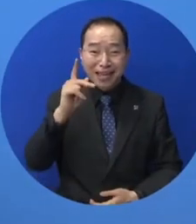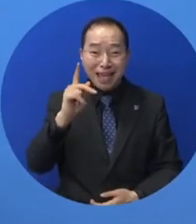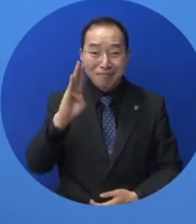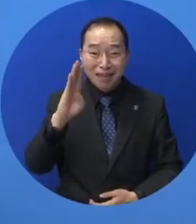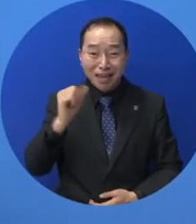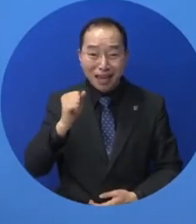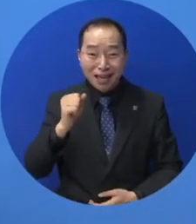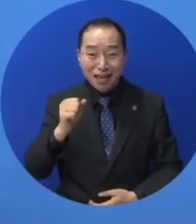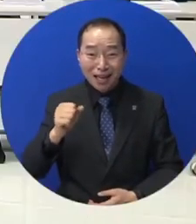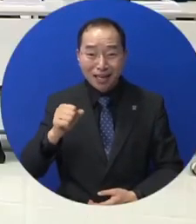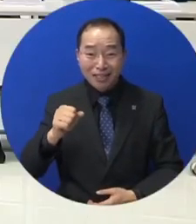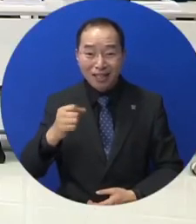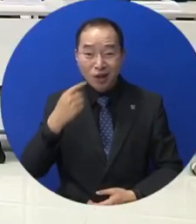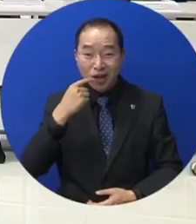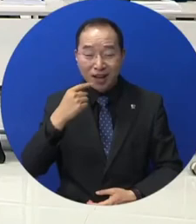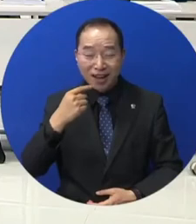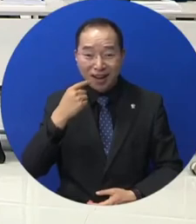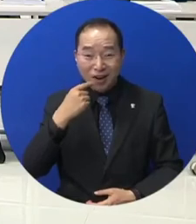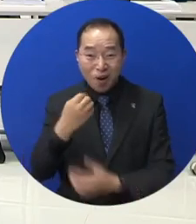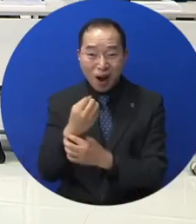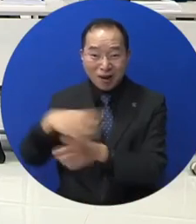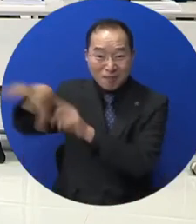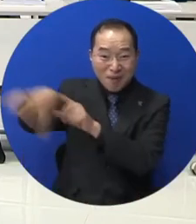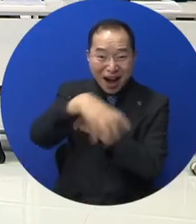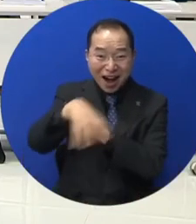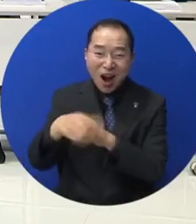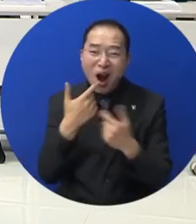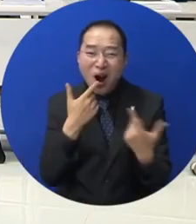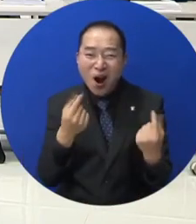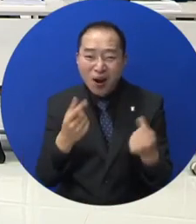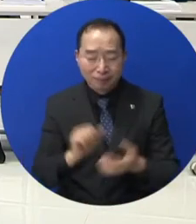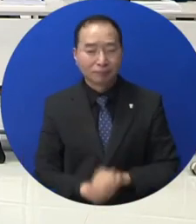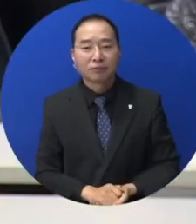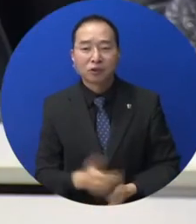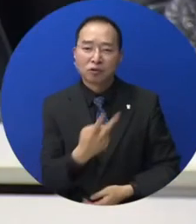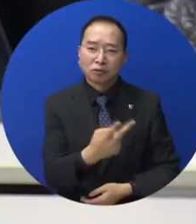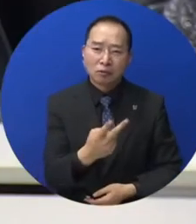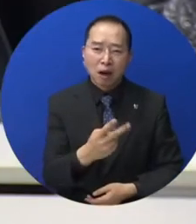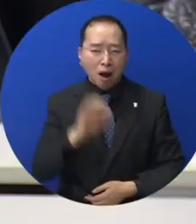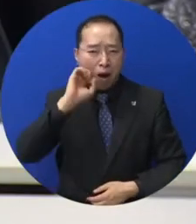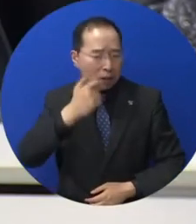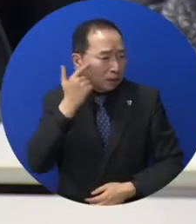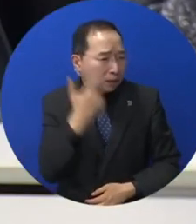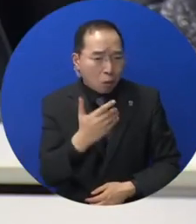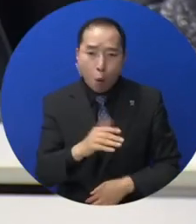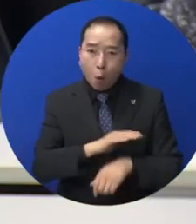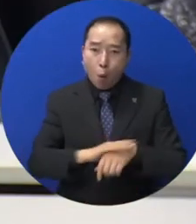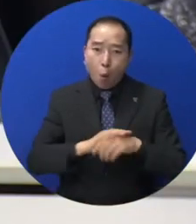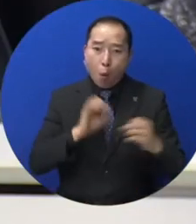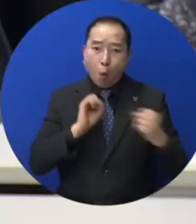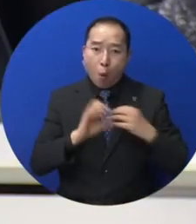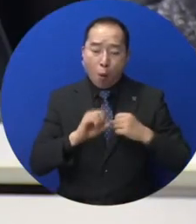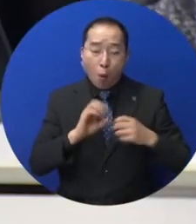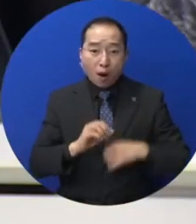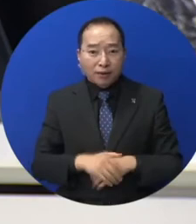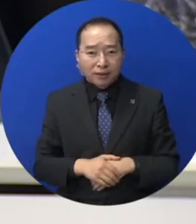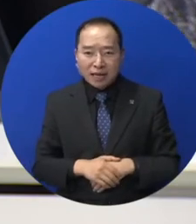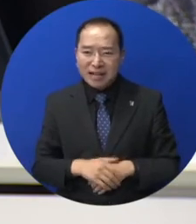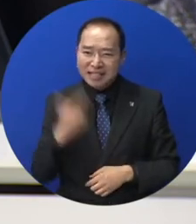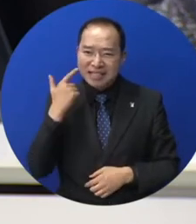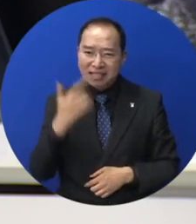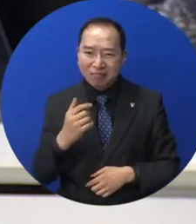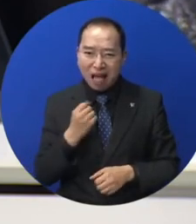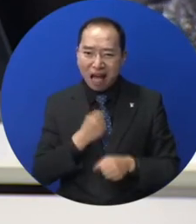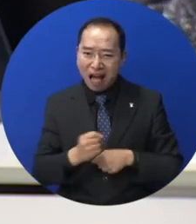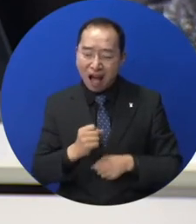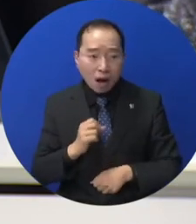네, 지금까지 두 분 후보께서 너무 어려운 질문에 대해서 진땀 빼면 어쩌나 걱정했을